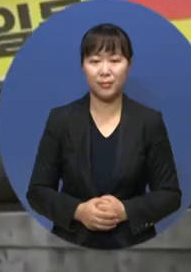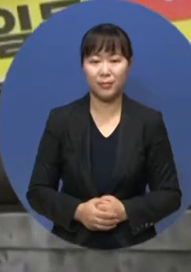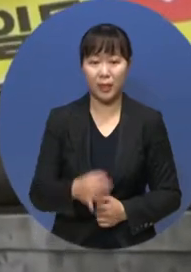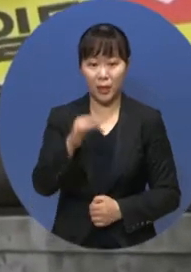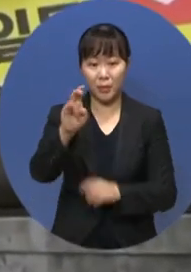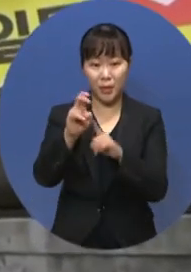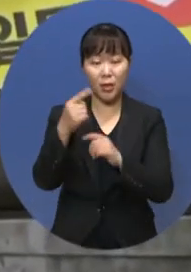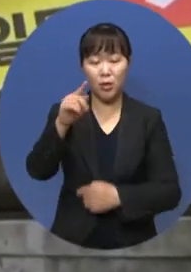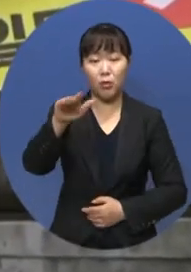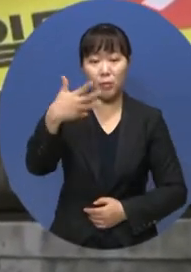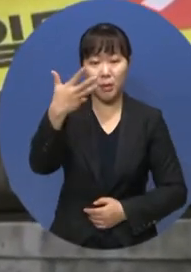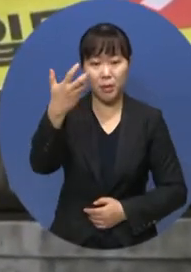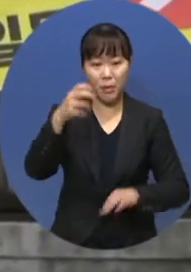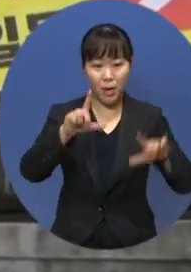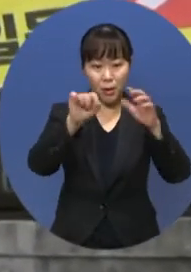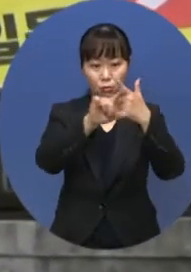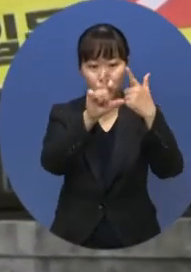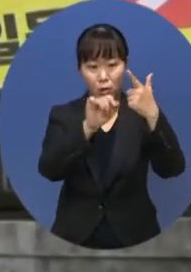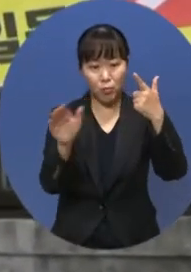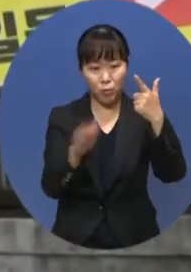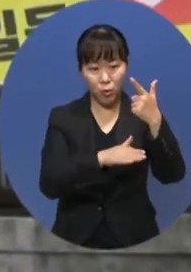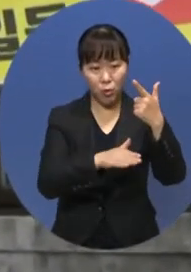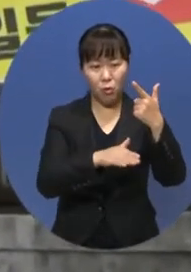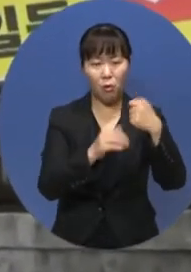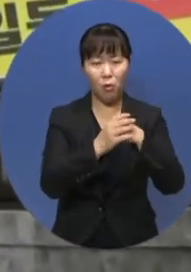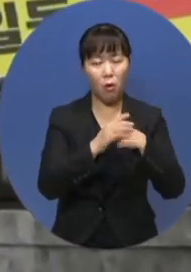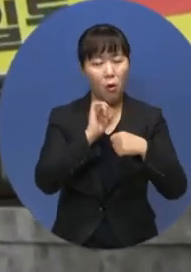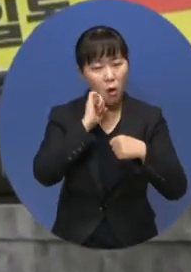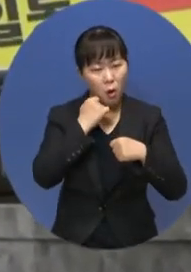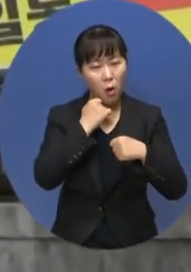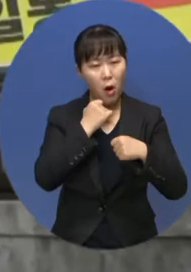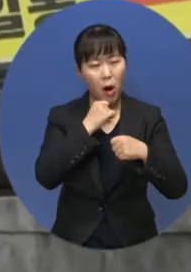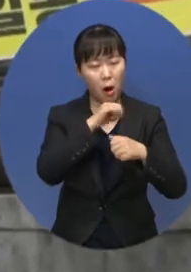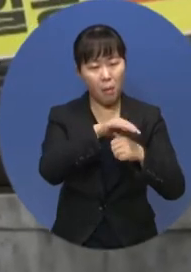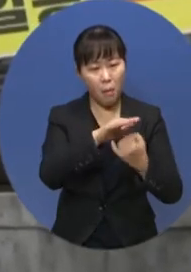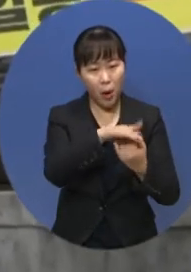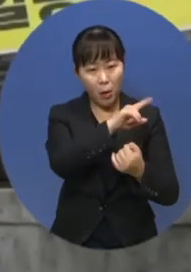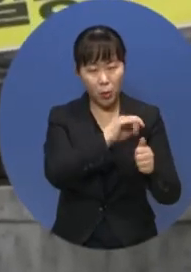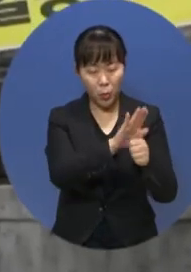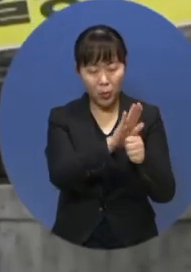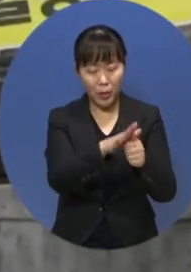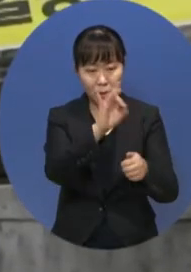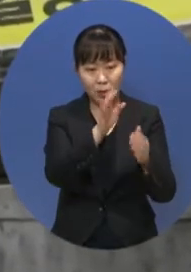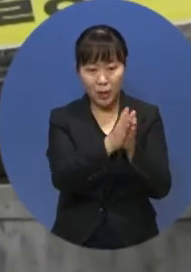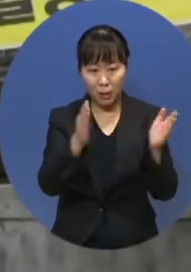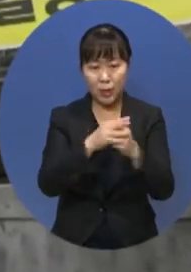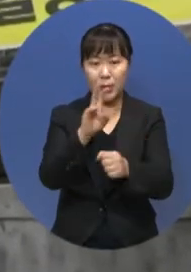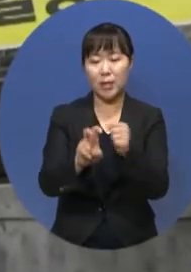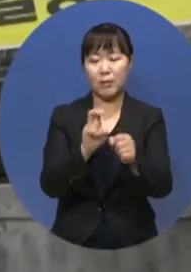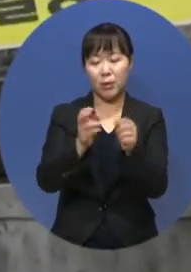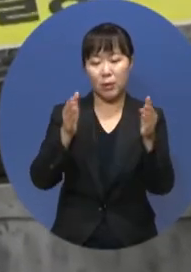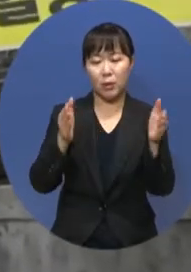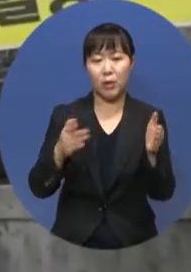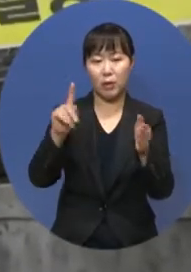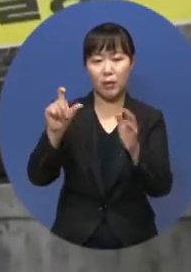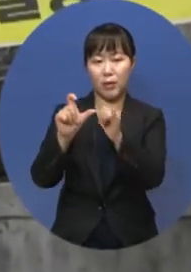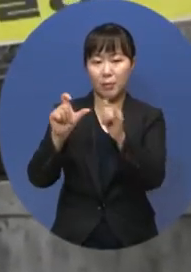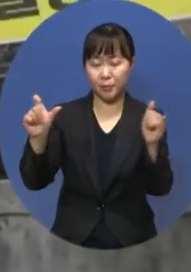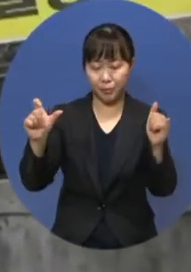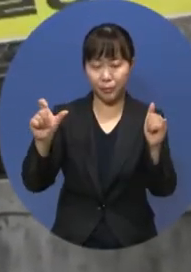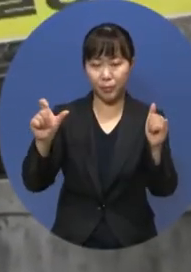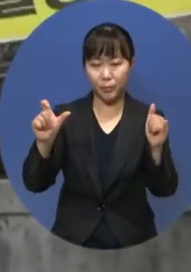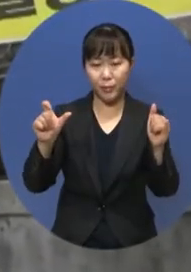회장은 1988년 6월부터 소년소녀 가장 돕기를 시작으로 20여 년 동안